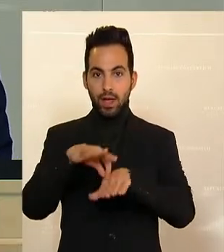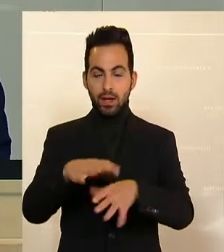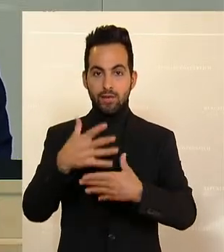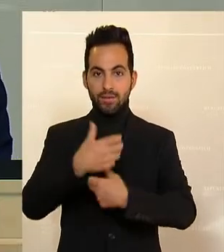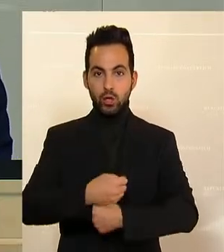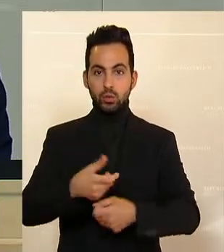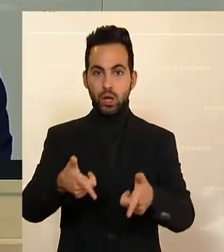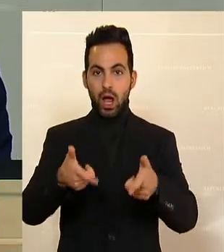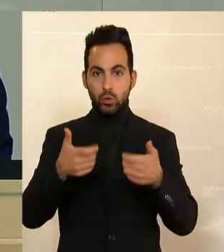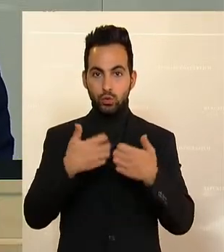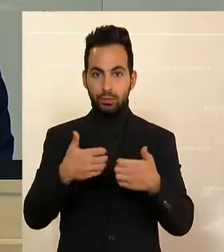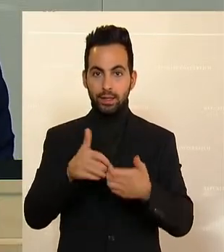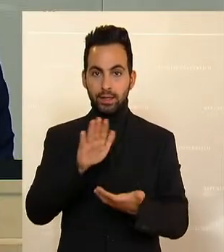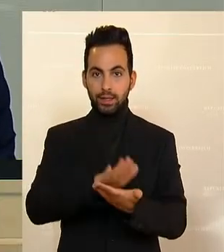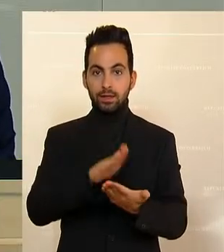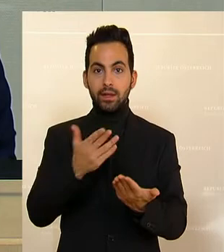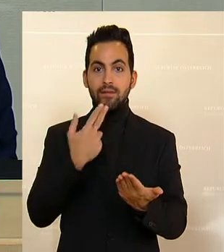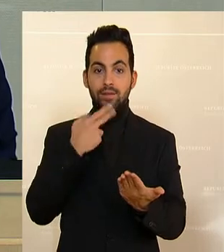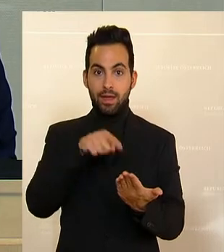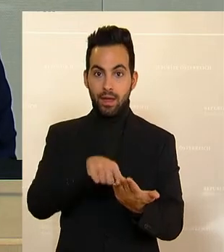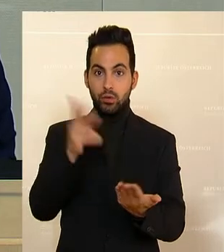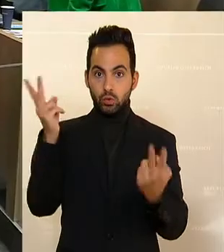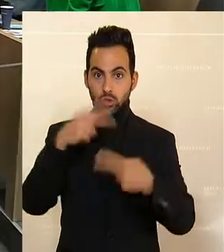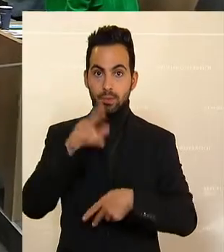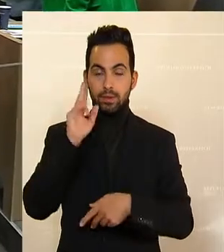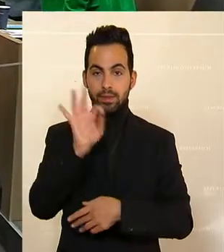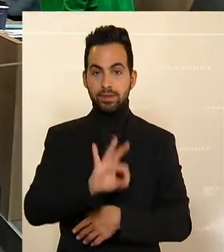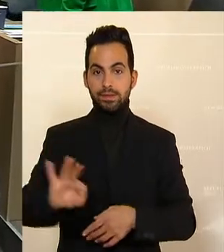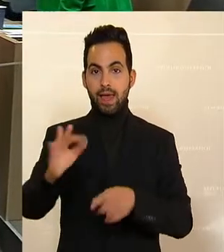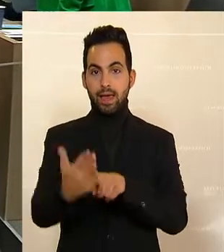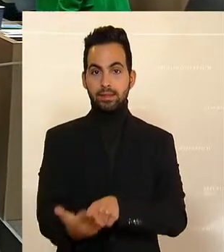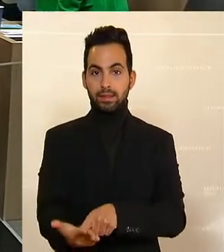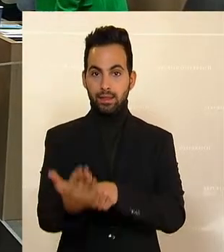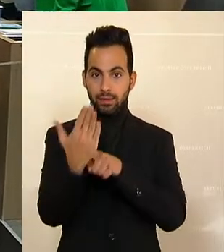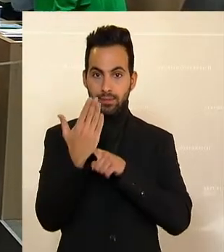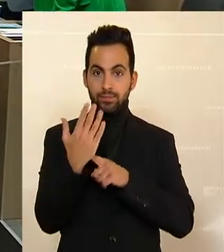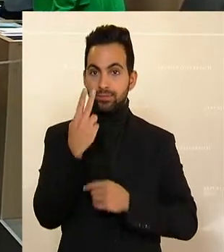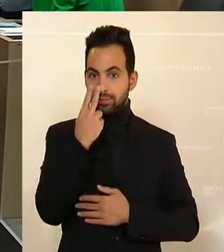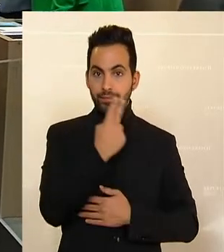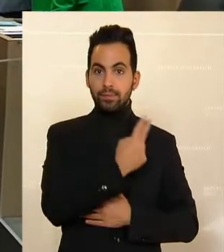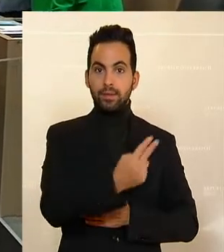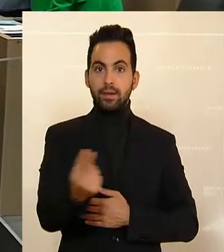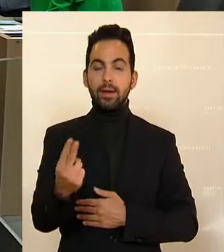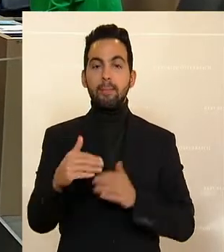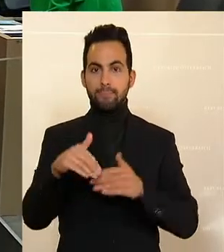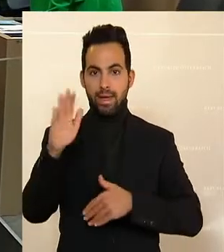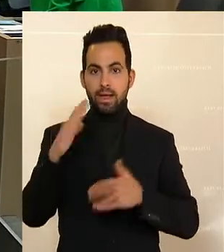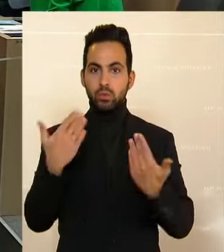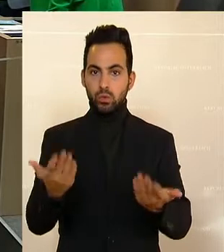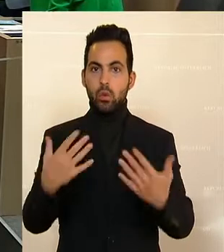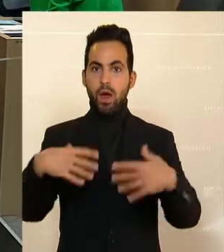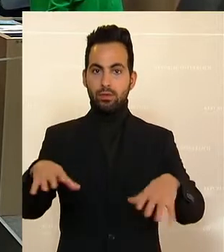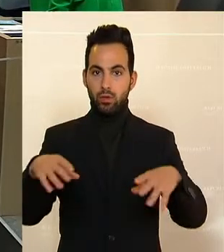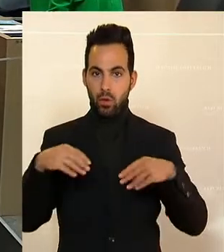Fassung des Ausschussberichtes. Wer dem die Zustimmung gibt, den bitte ich um ein entsprechendes Zeichen. Das ist mit Mehrheit so